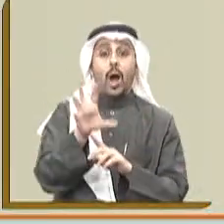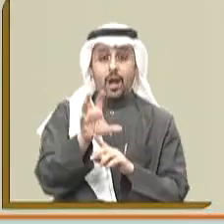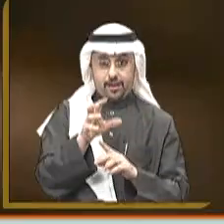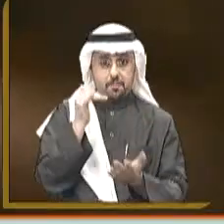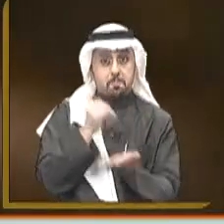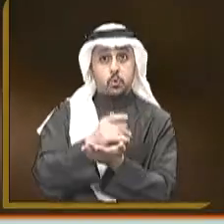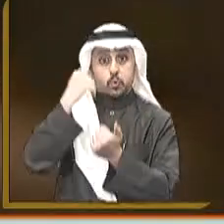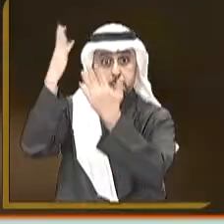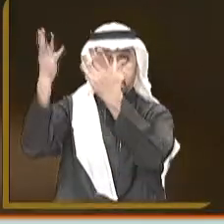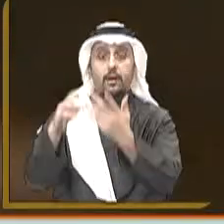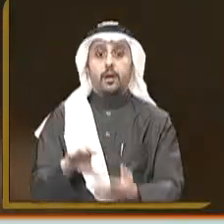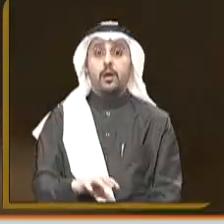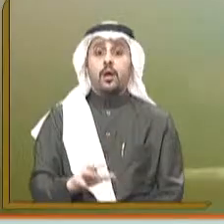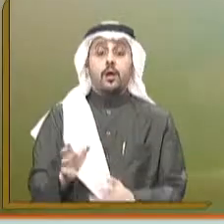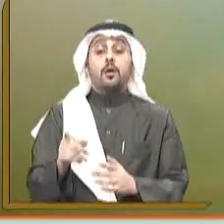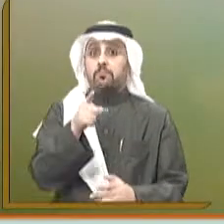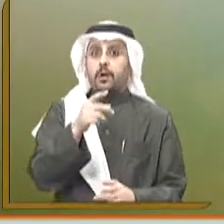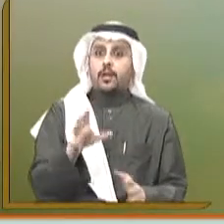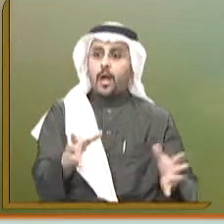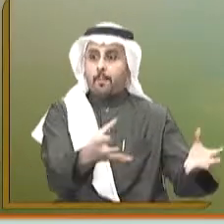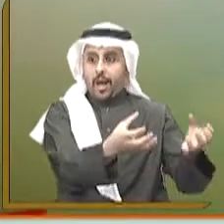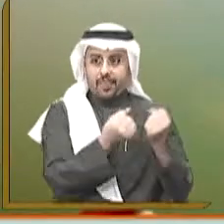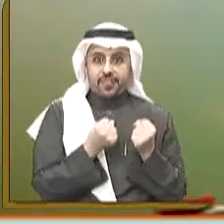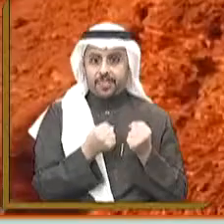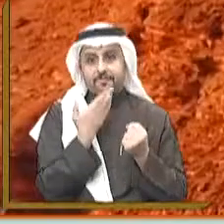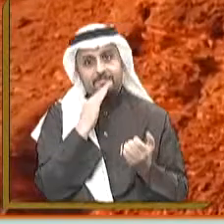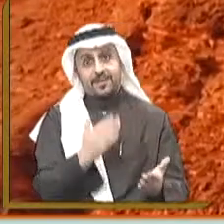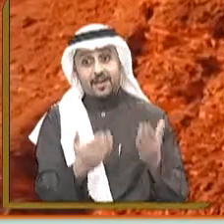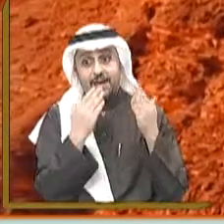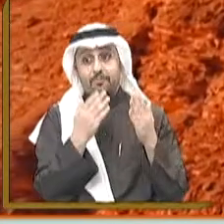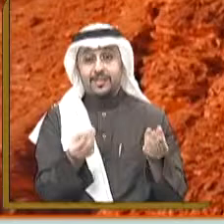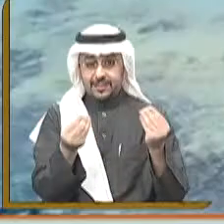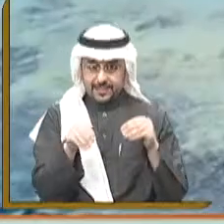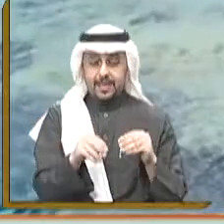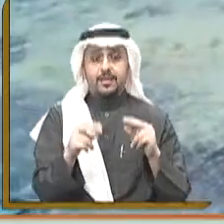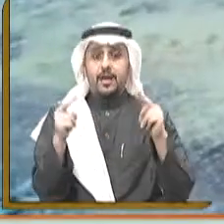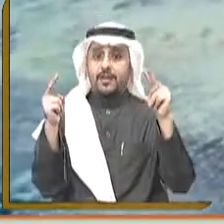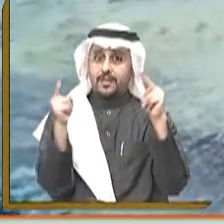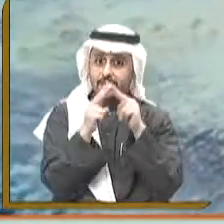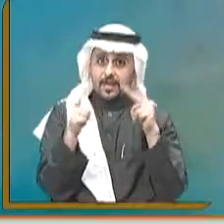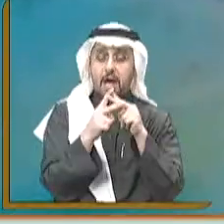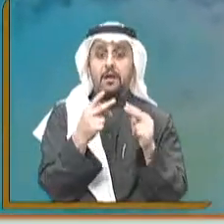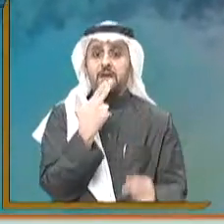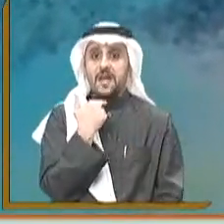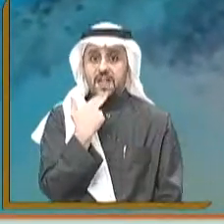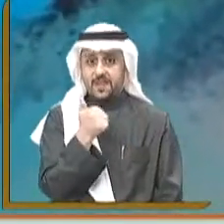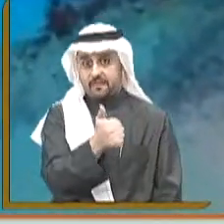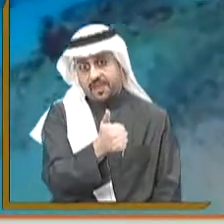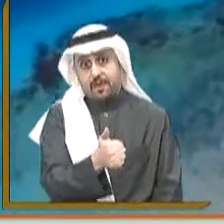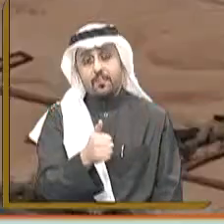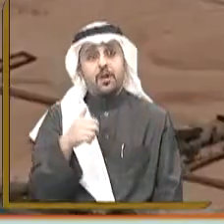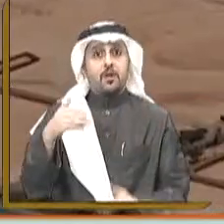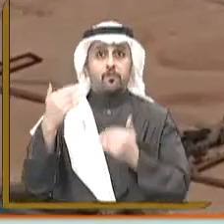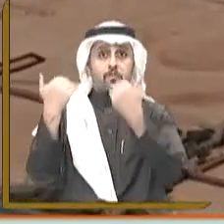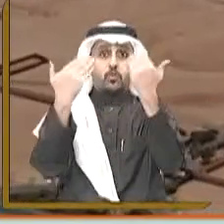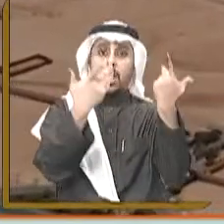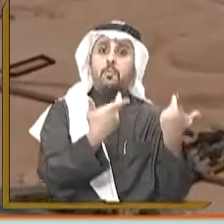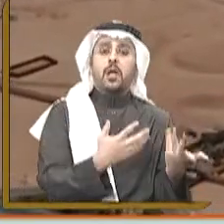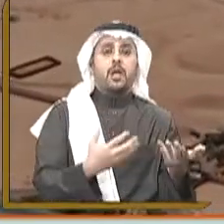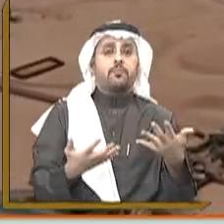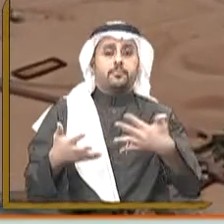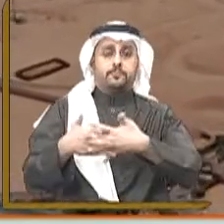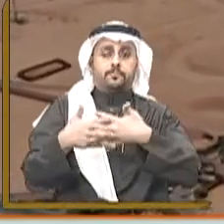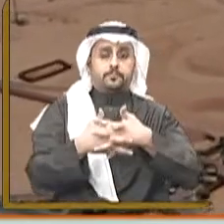جهود مشاركة صندوق الاستثمارات العامة في تمكين نمو مصادر الطاقة النظيفة، وذلك عبر الاستثمار في منصة لإنتاج